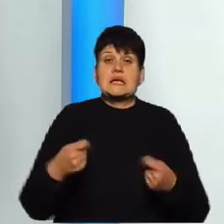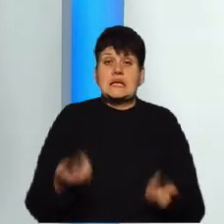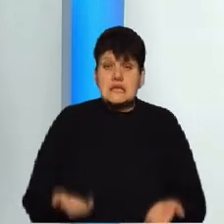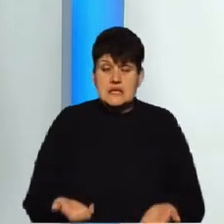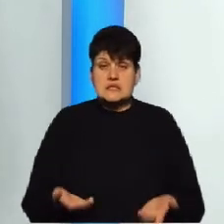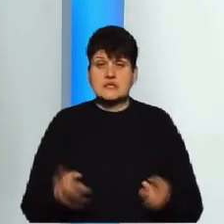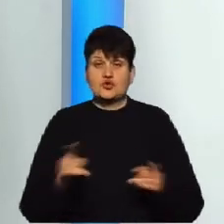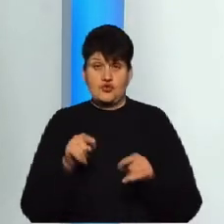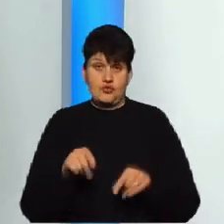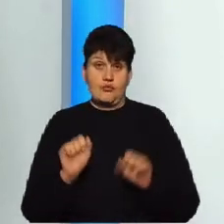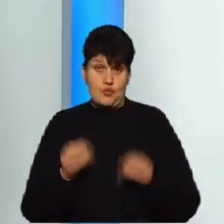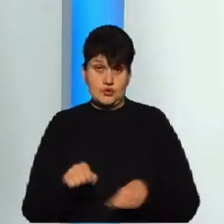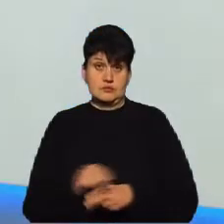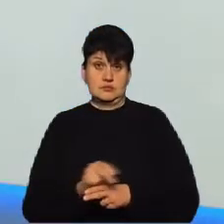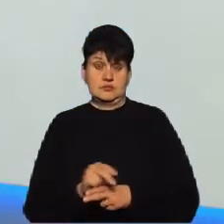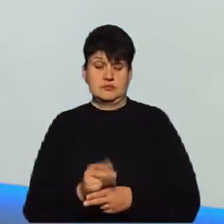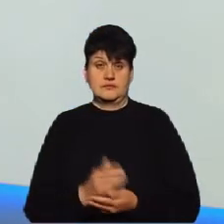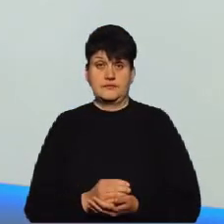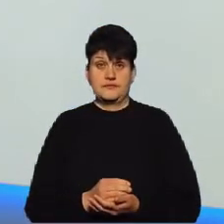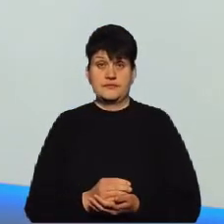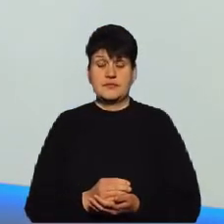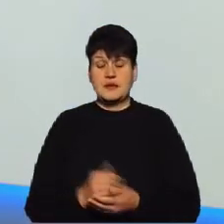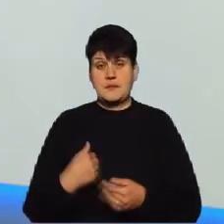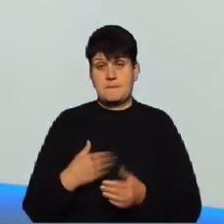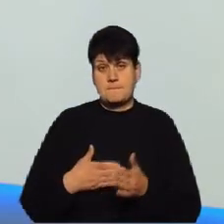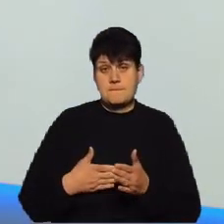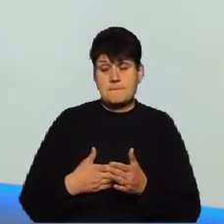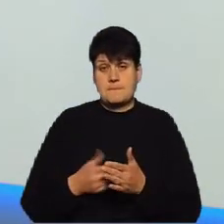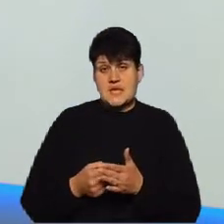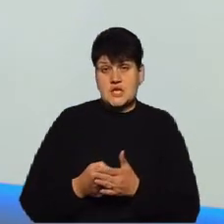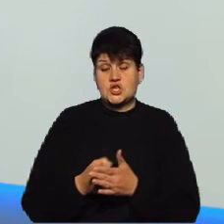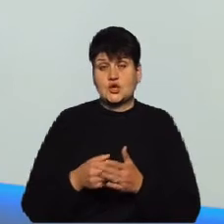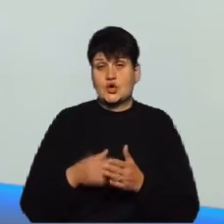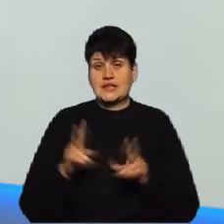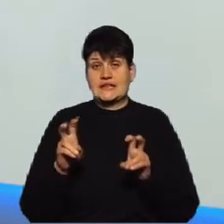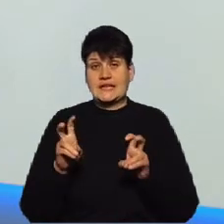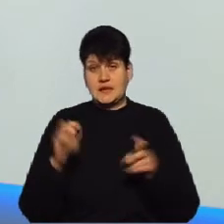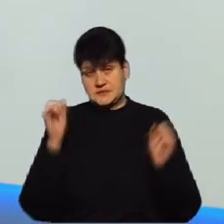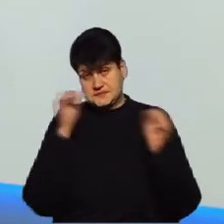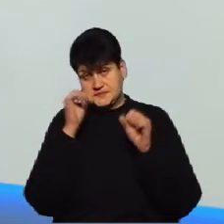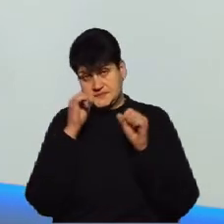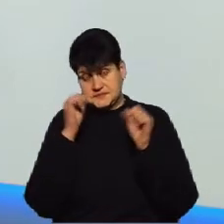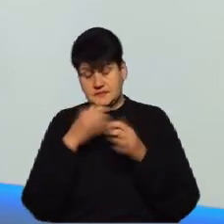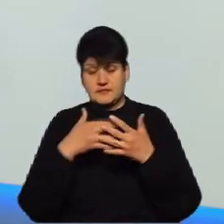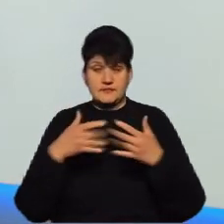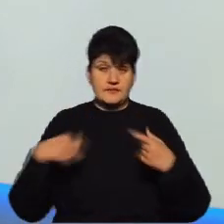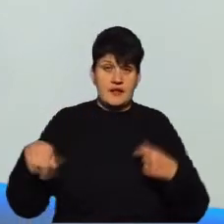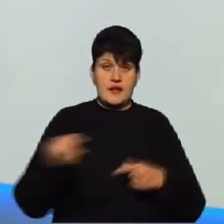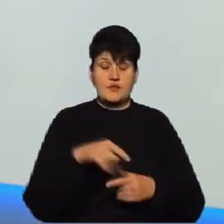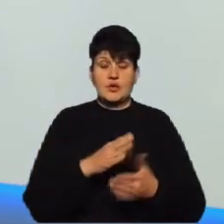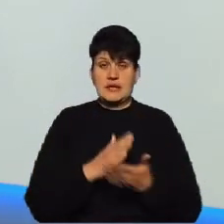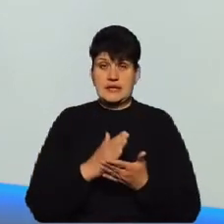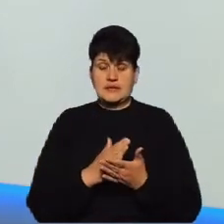він лікується. І, власне, ми так підійшли трішки до теми стереотипів і міфів, які є довкола